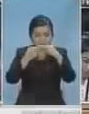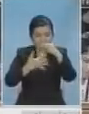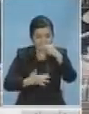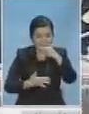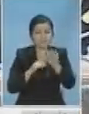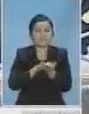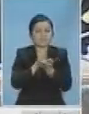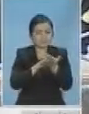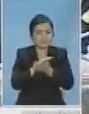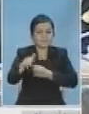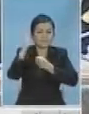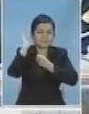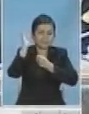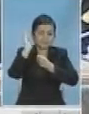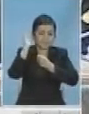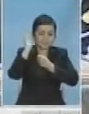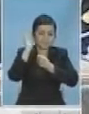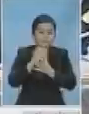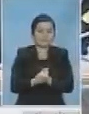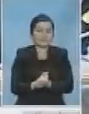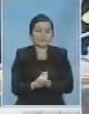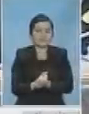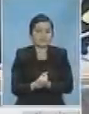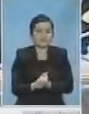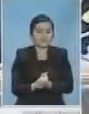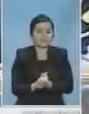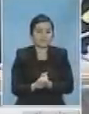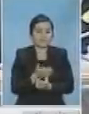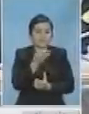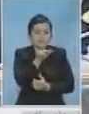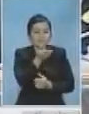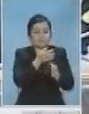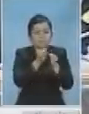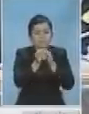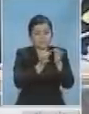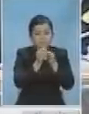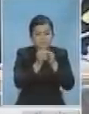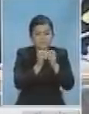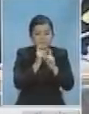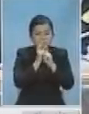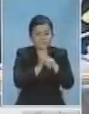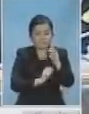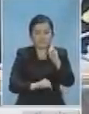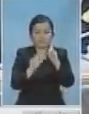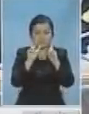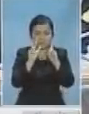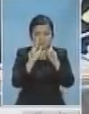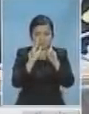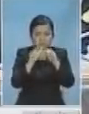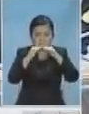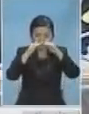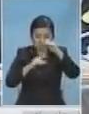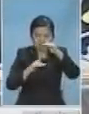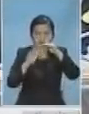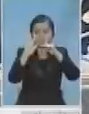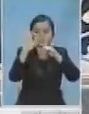ใช้สิทธิในการอภิปรายจากการสงวนขอแปรงบประมาณในมาตรา3นี้ 5% น